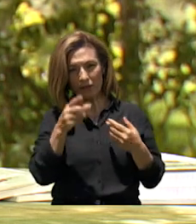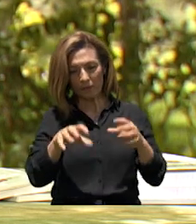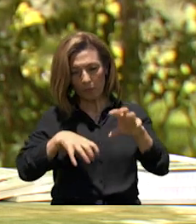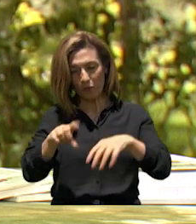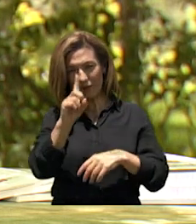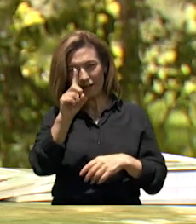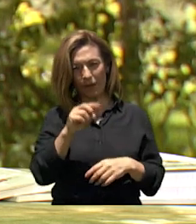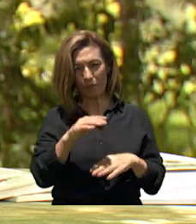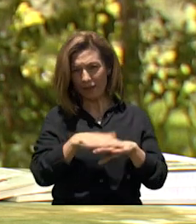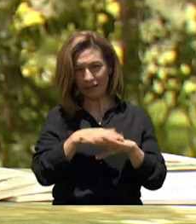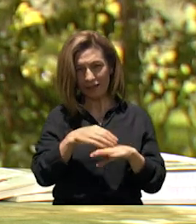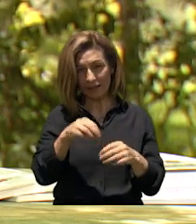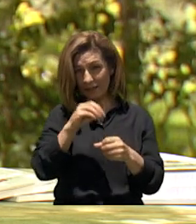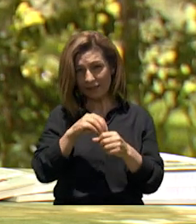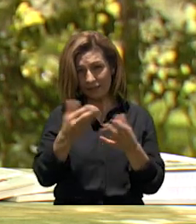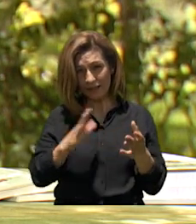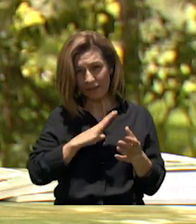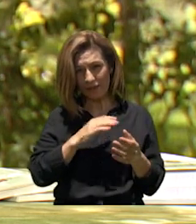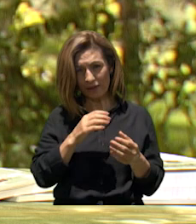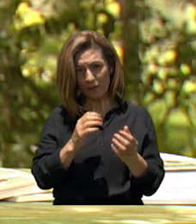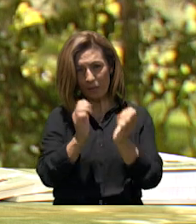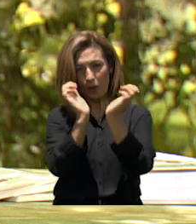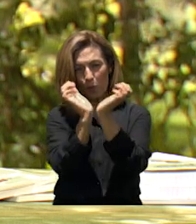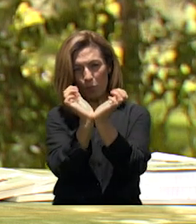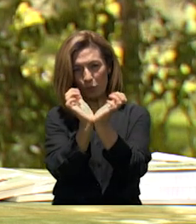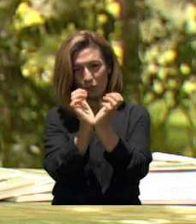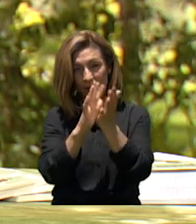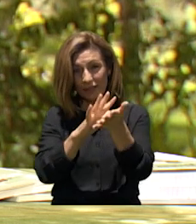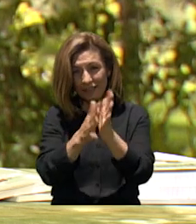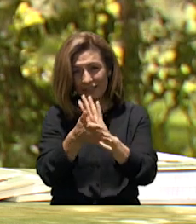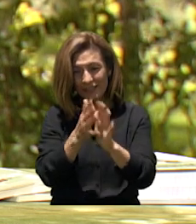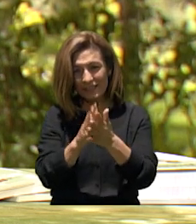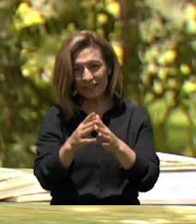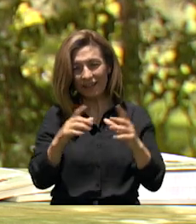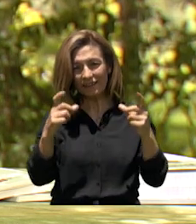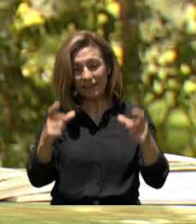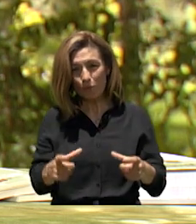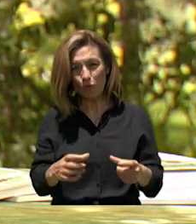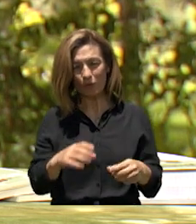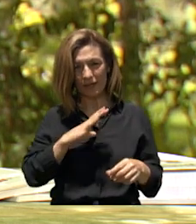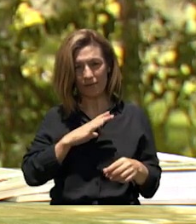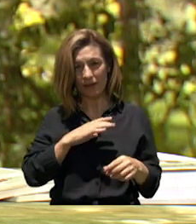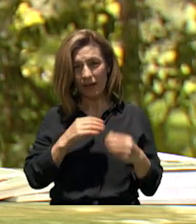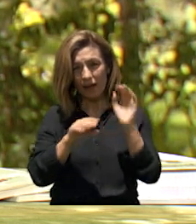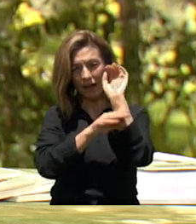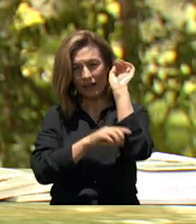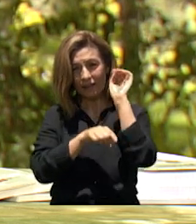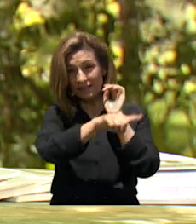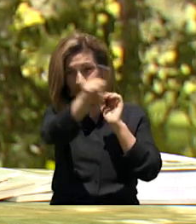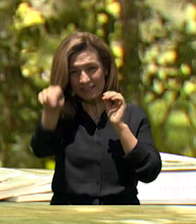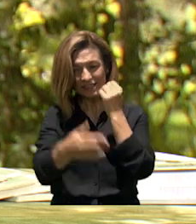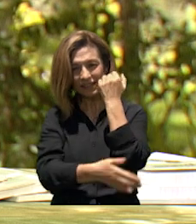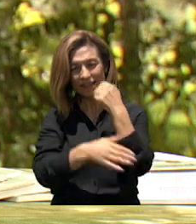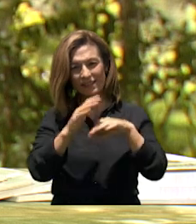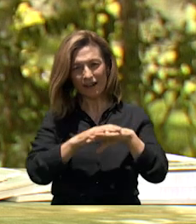biri Çünkü içerisinde mutfak atölyesi işaret dili atölyesi gibi Yaşamınızda size yardımcı olabilecek